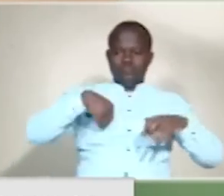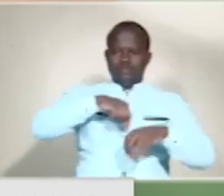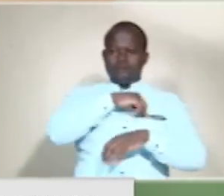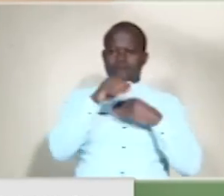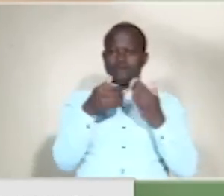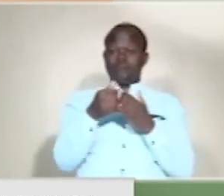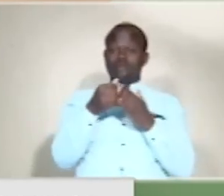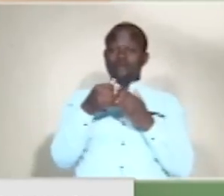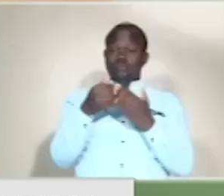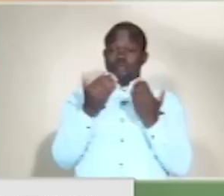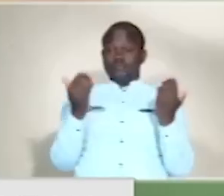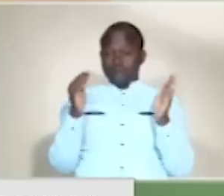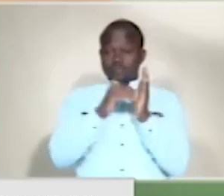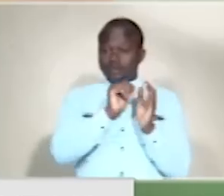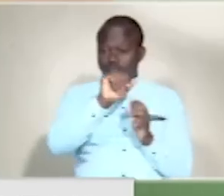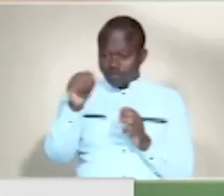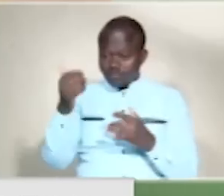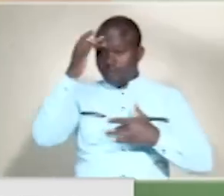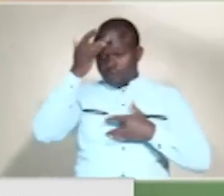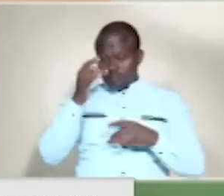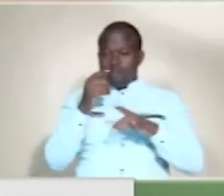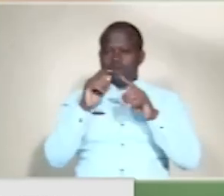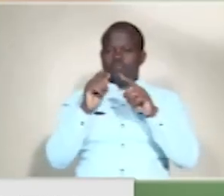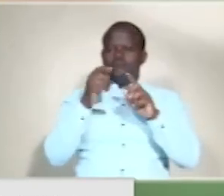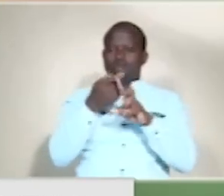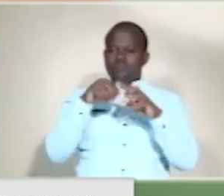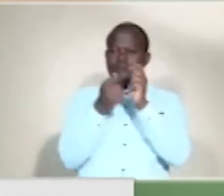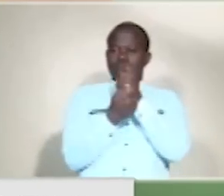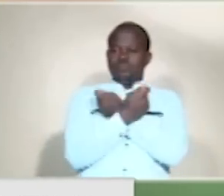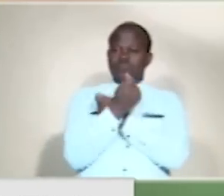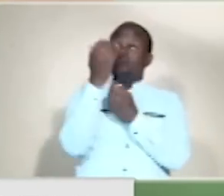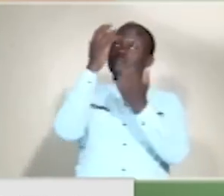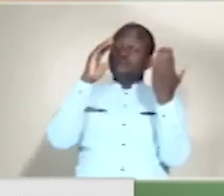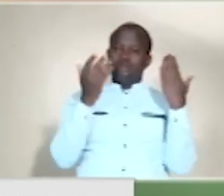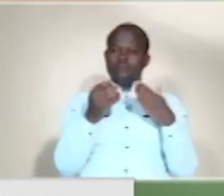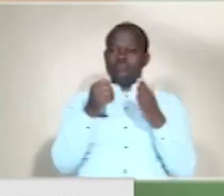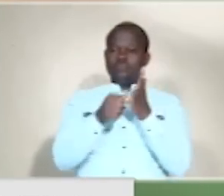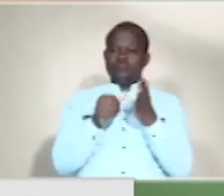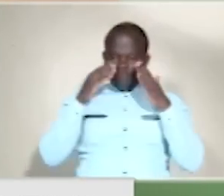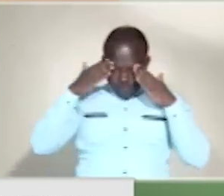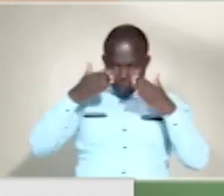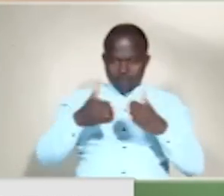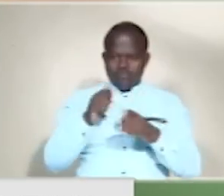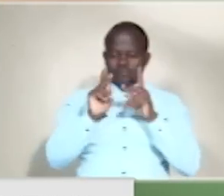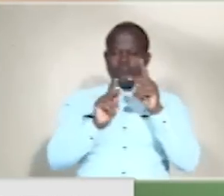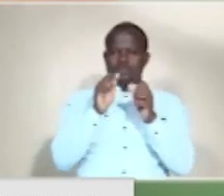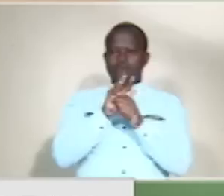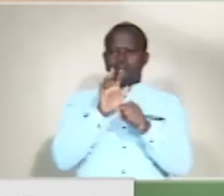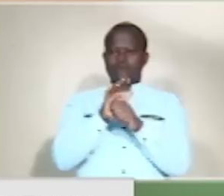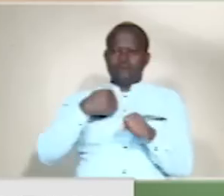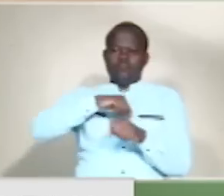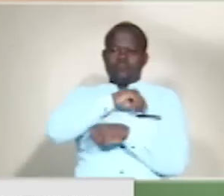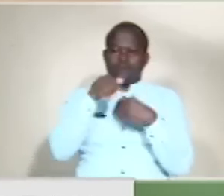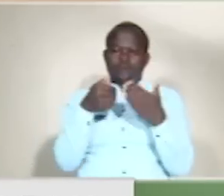ryinshi ahandi hari indwara ziturutse ku mihindagurikire y'ikirere. Icyo ni kimwe mu bibazo bikomeye byugarije abahinzi batoya ndetse no mu Rwanda,